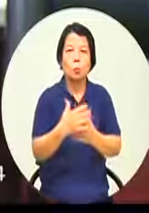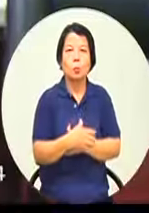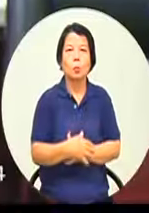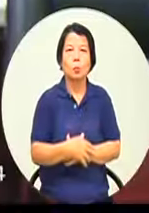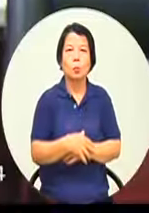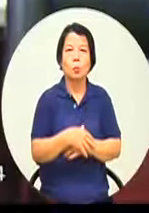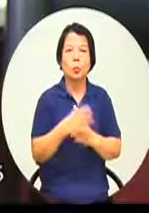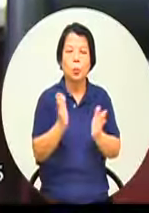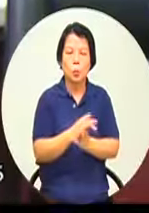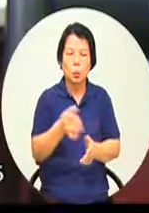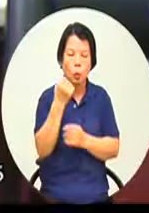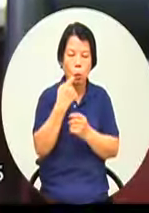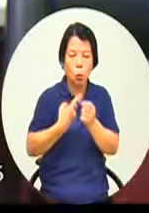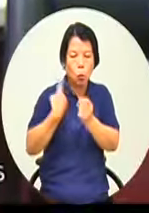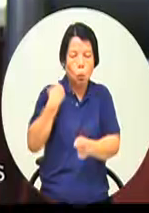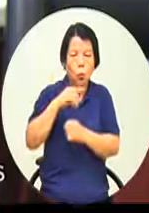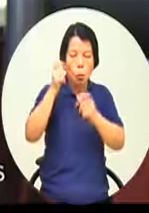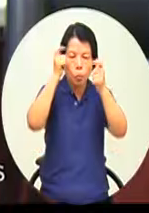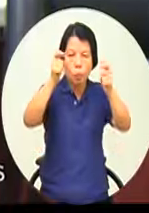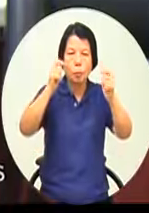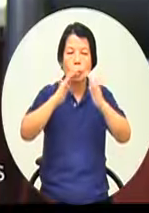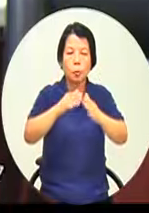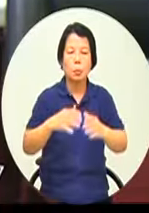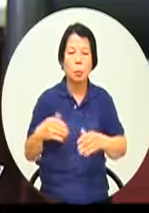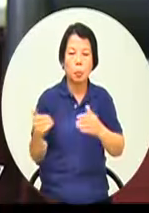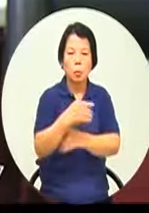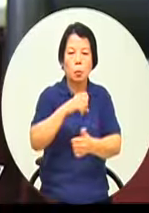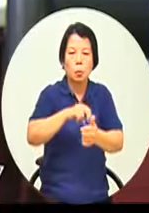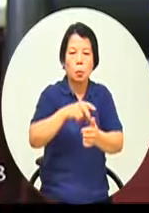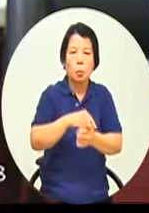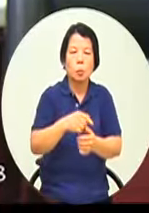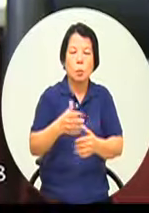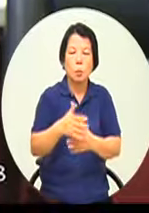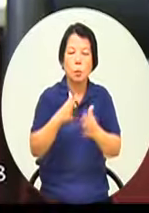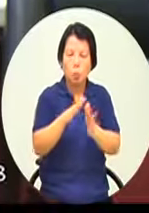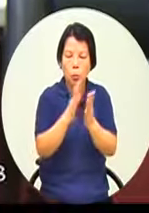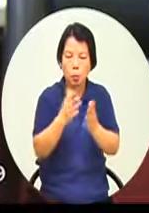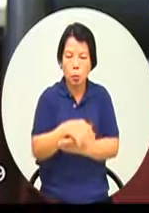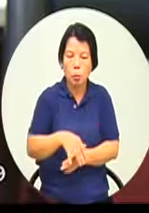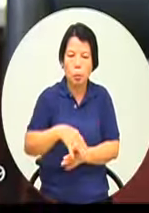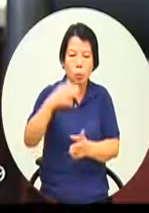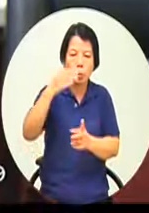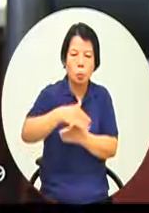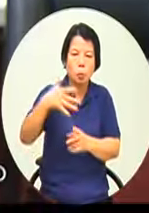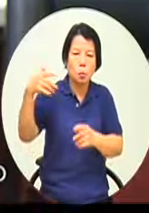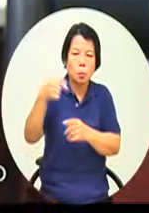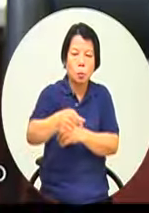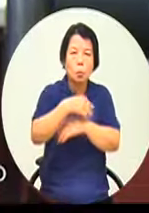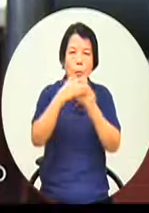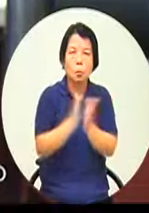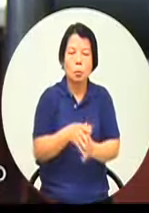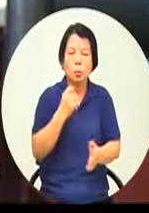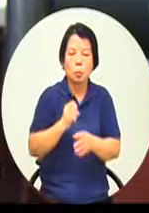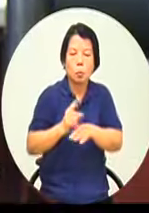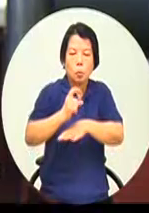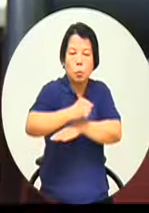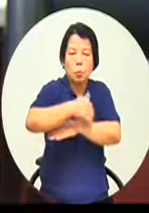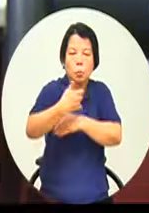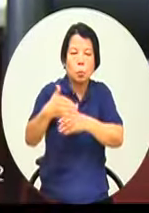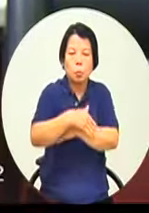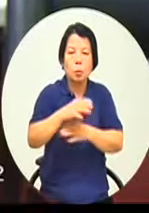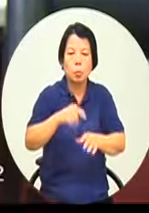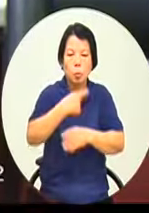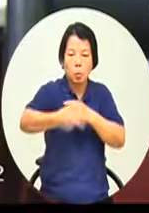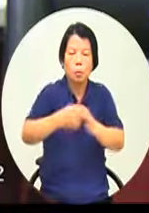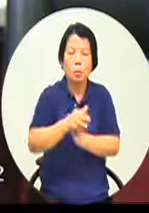我们去年我们高雄的养殖渔业产量第一名是 石母鱼哦，那再来就是石斑鱼，